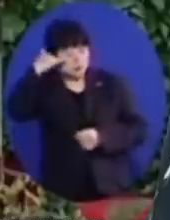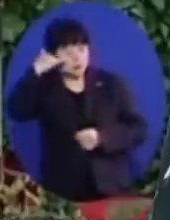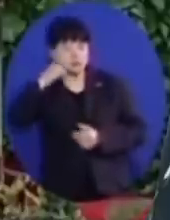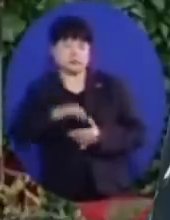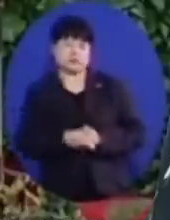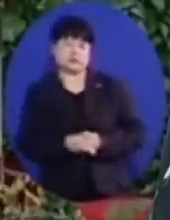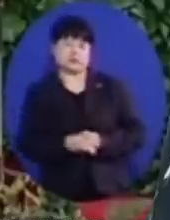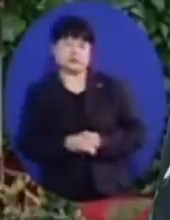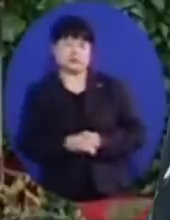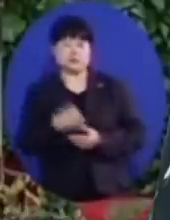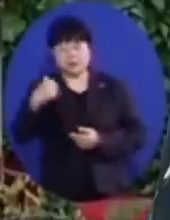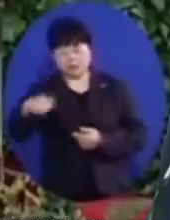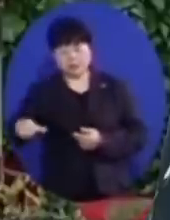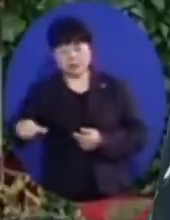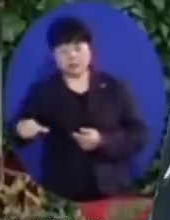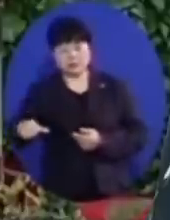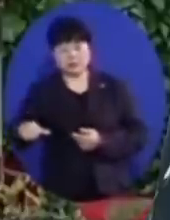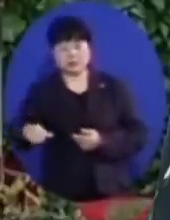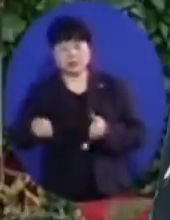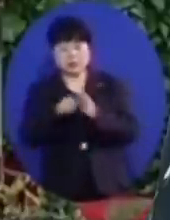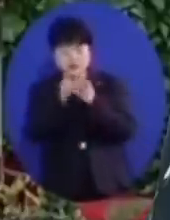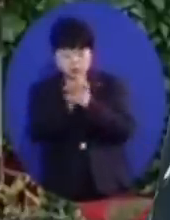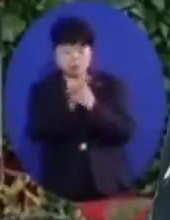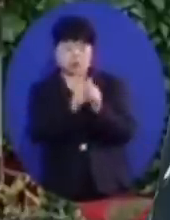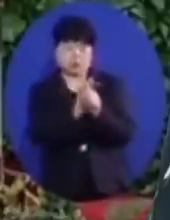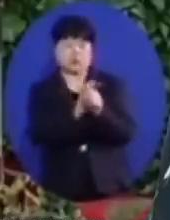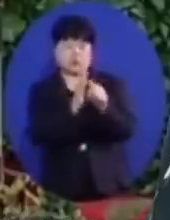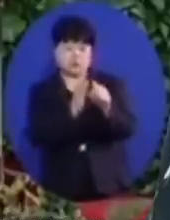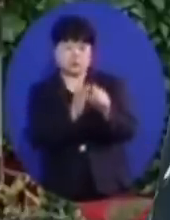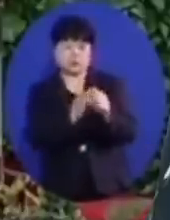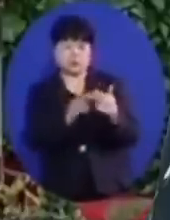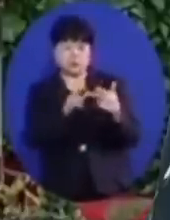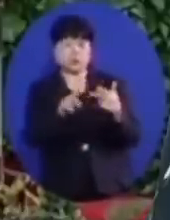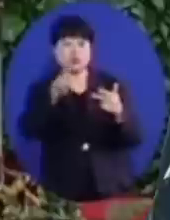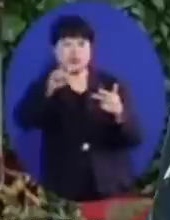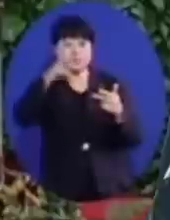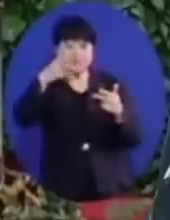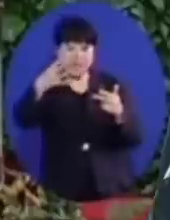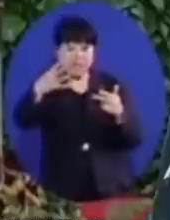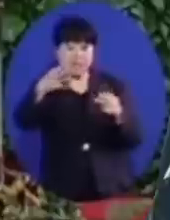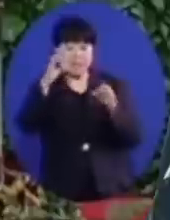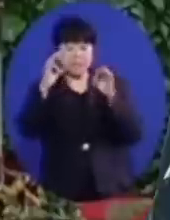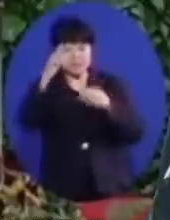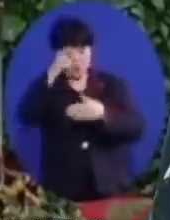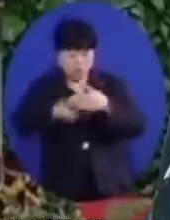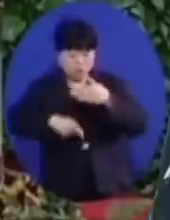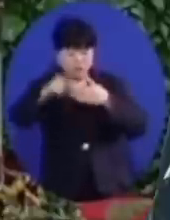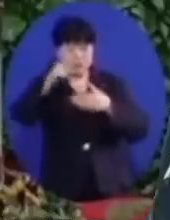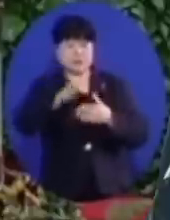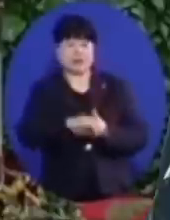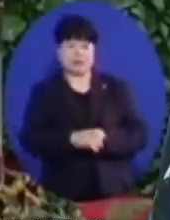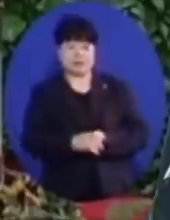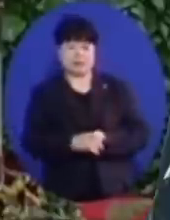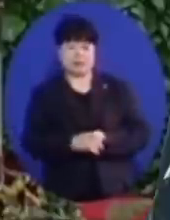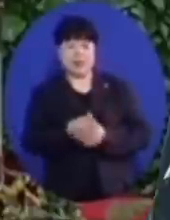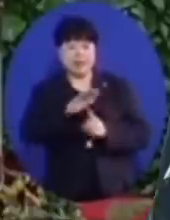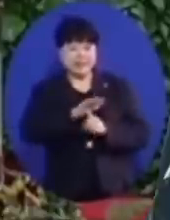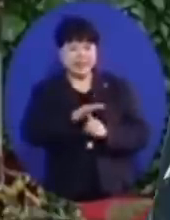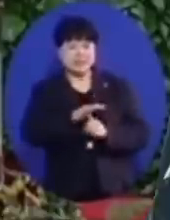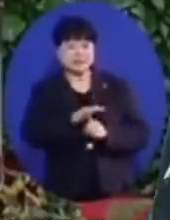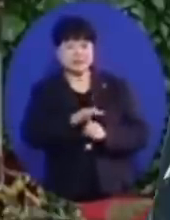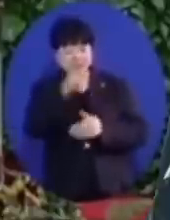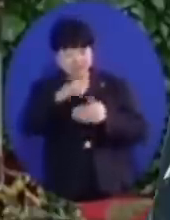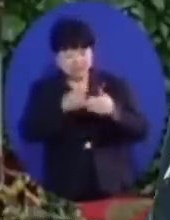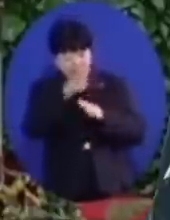우리 아들 위해서 중보기도를 좀 해달라고 7월 24일 금요일 칼이서 선교회와 대승전